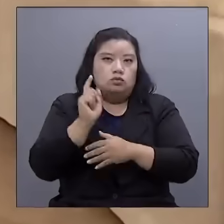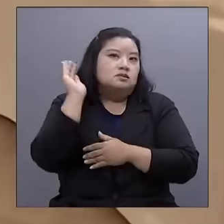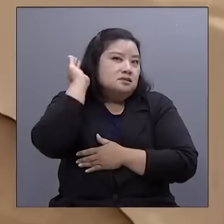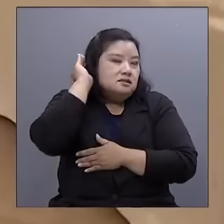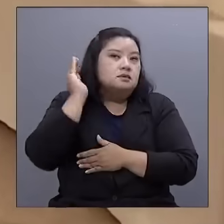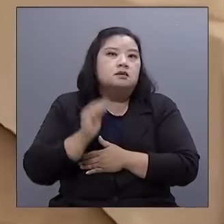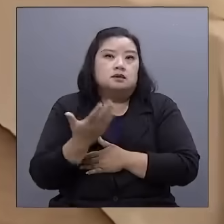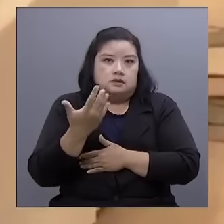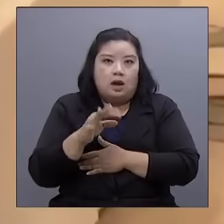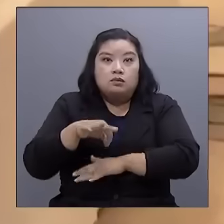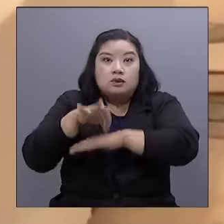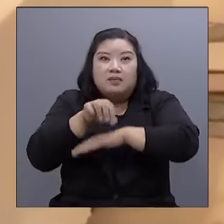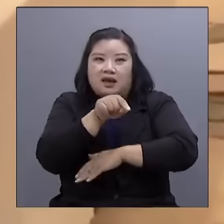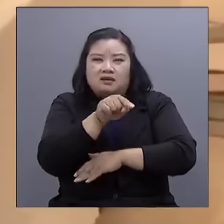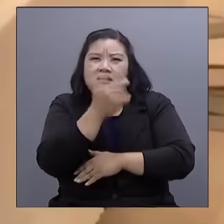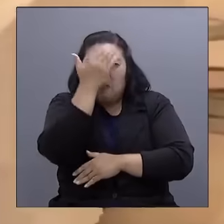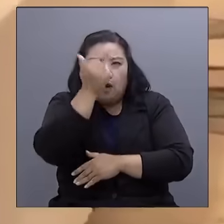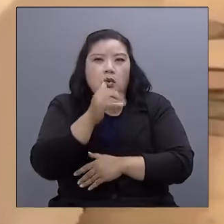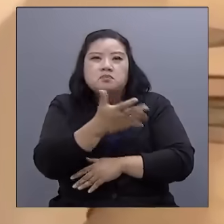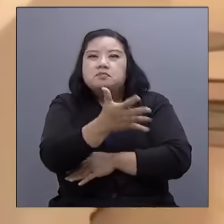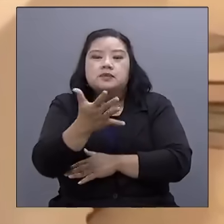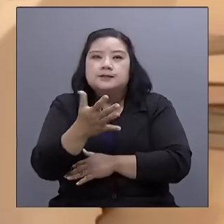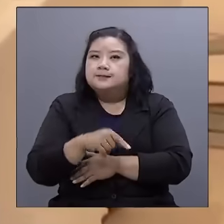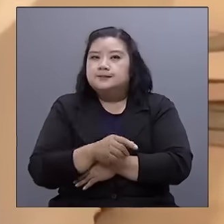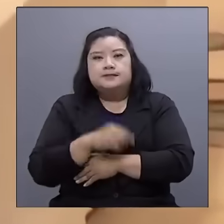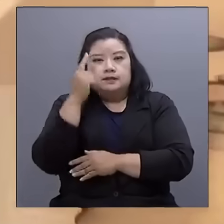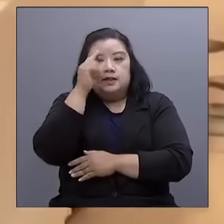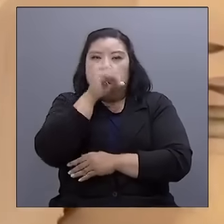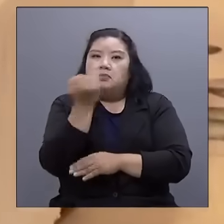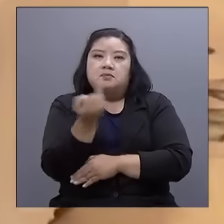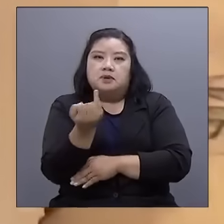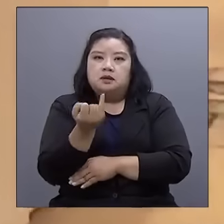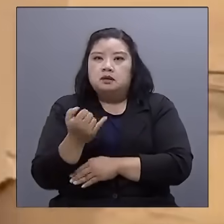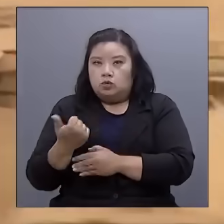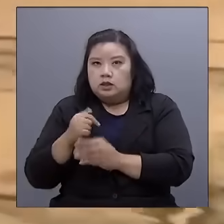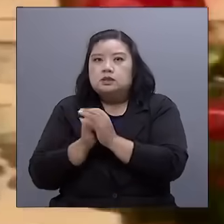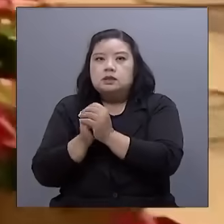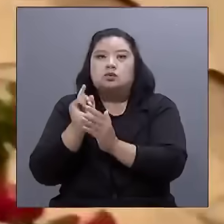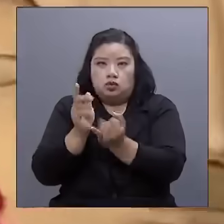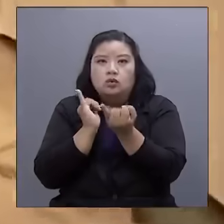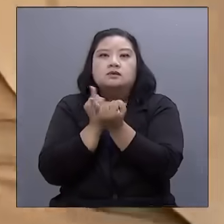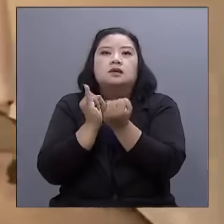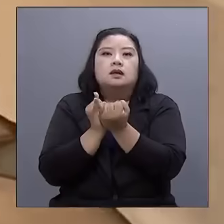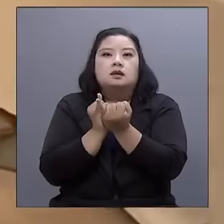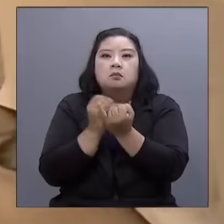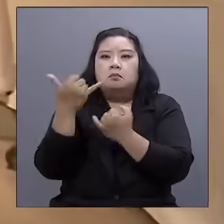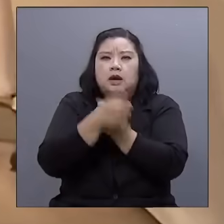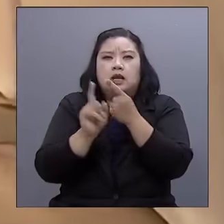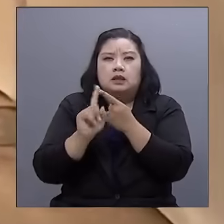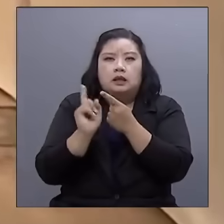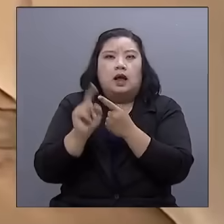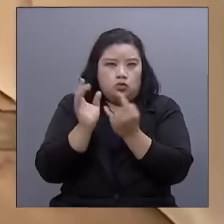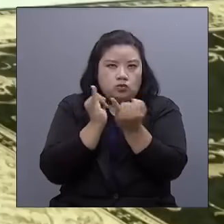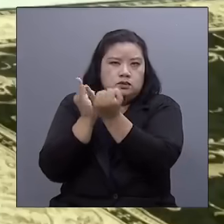ตำแหน่งสำคัญเช่นนี้ว่างลงอาจจะไม่เป็นผลดีในช่วงที่จีนกำลังเร่งฟื้นความสัมพันธ์กับรัฐบาลทั่วโลกในยุคหลัง